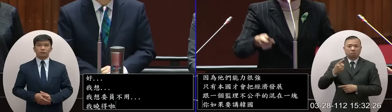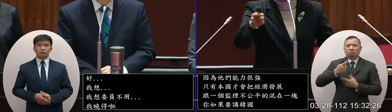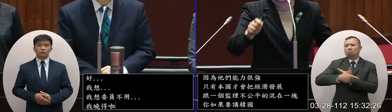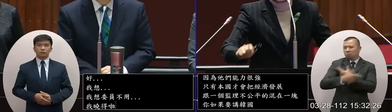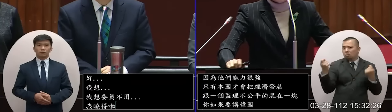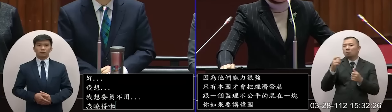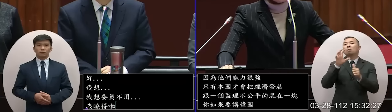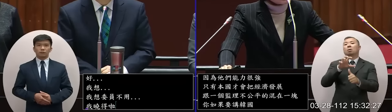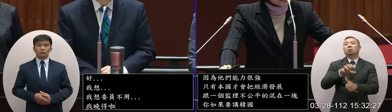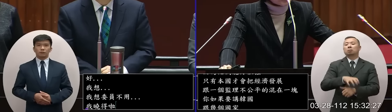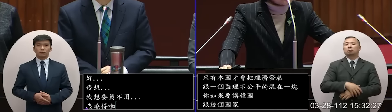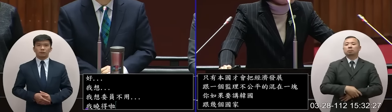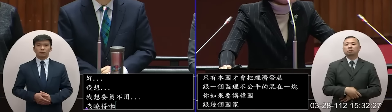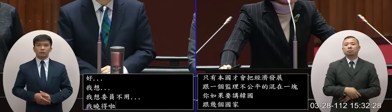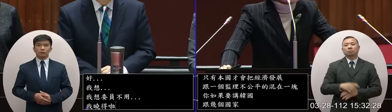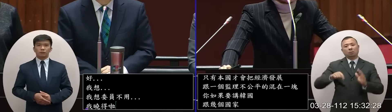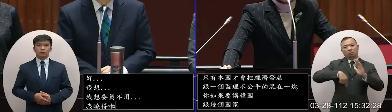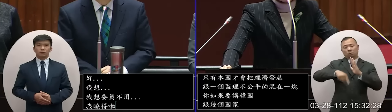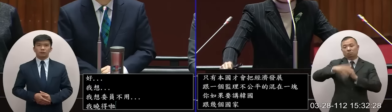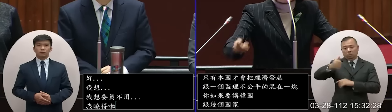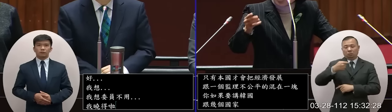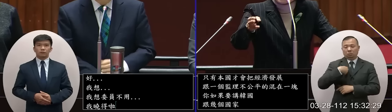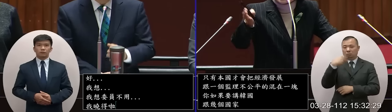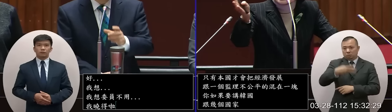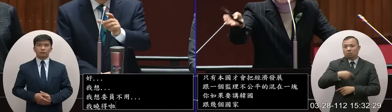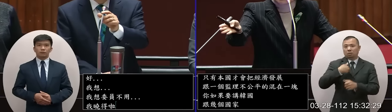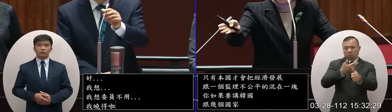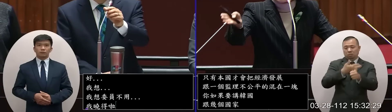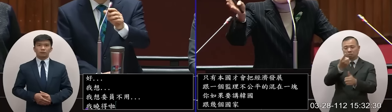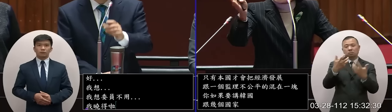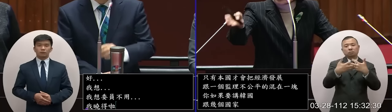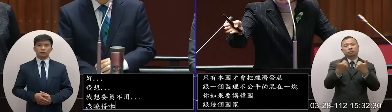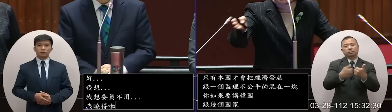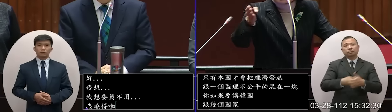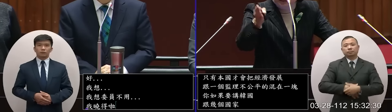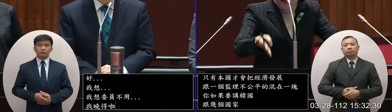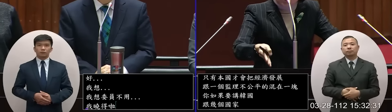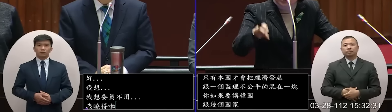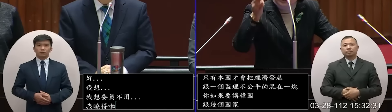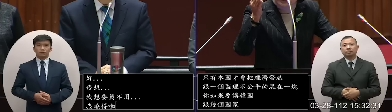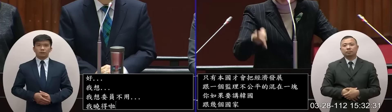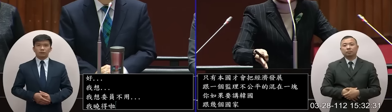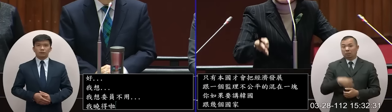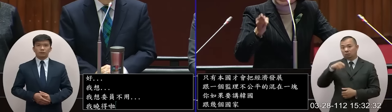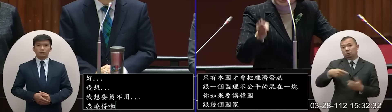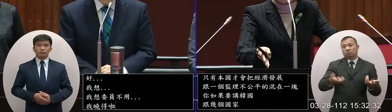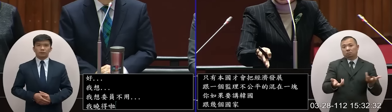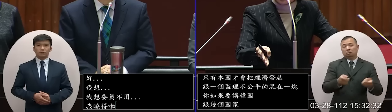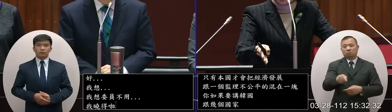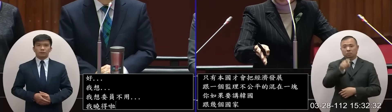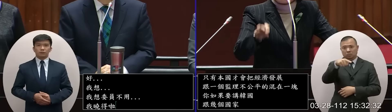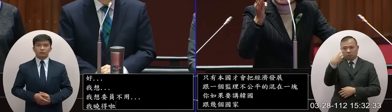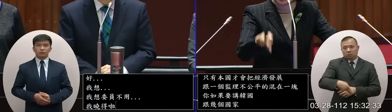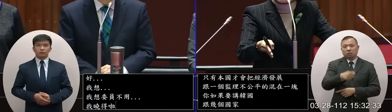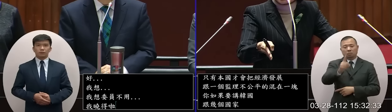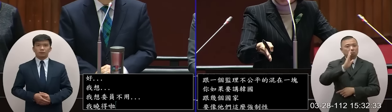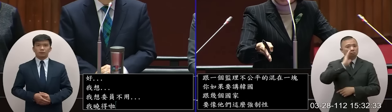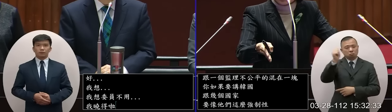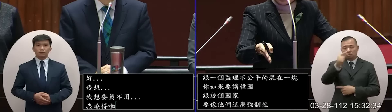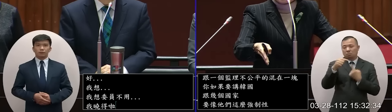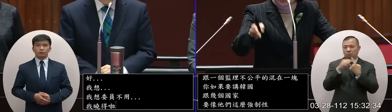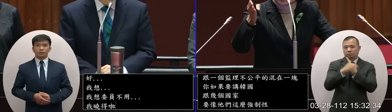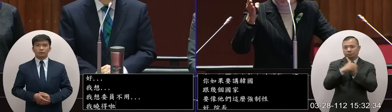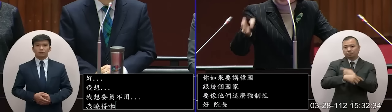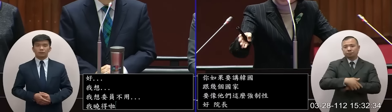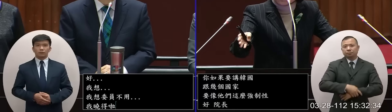好，院长，再给你一次机会。你愿不愿再给这个东西，你再重新的了解研究？